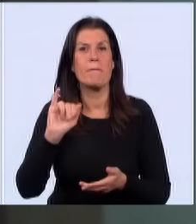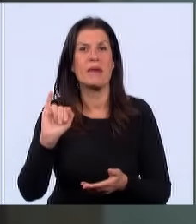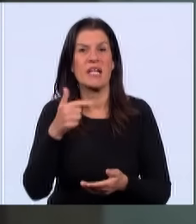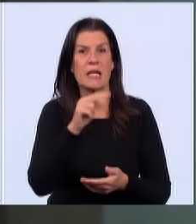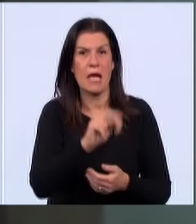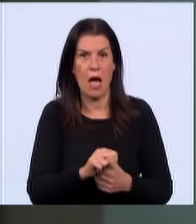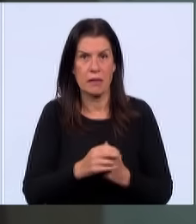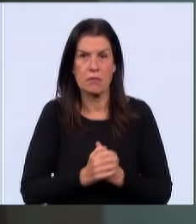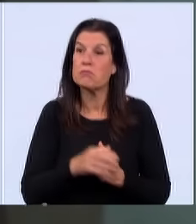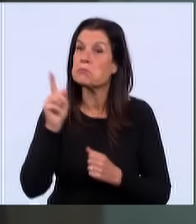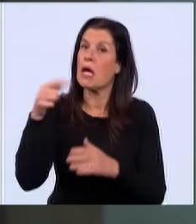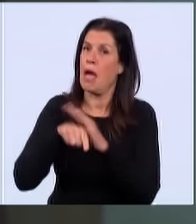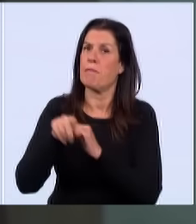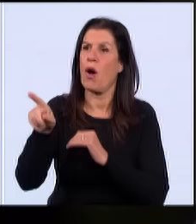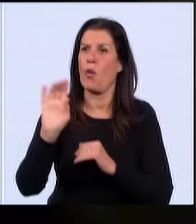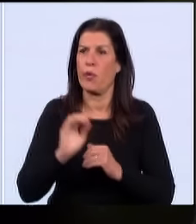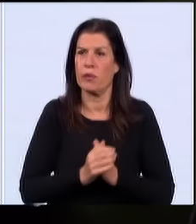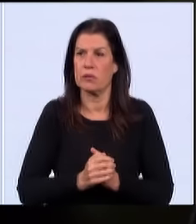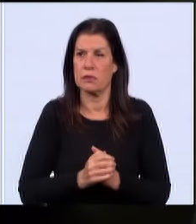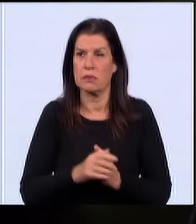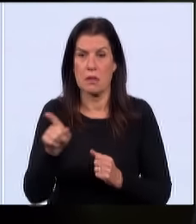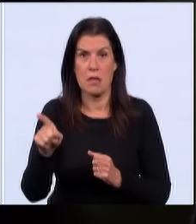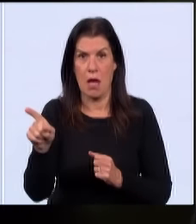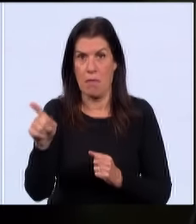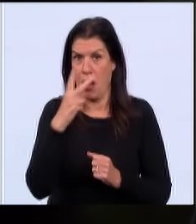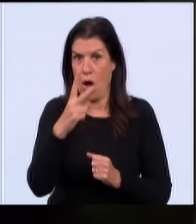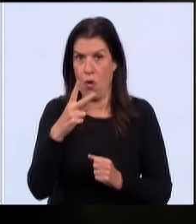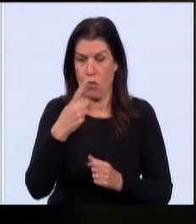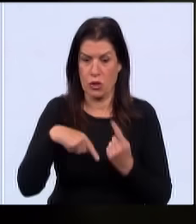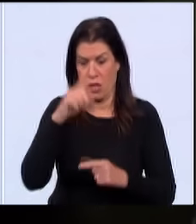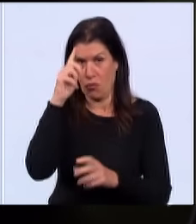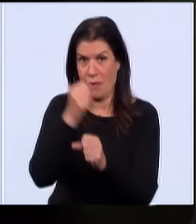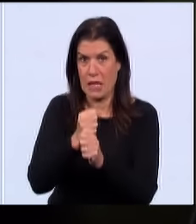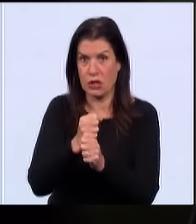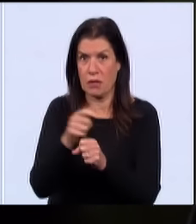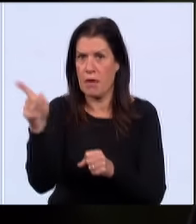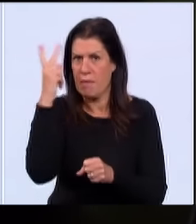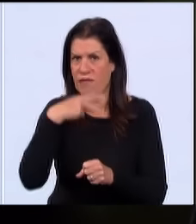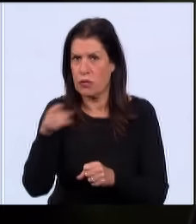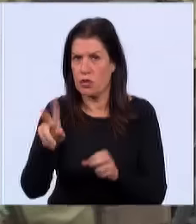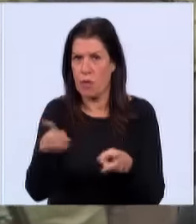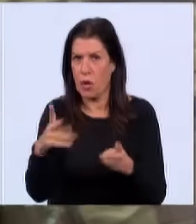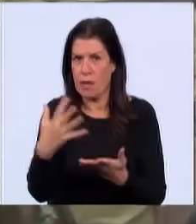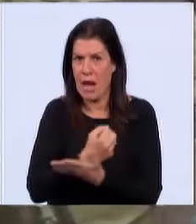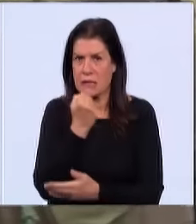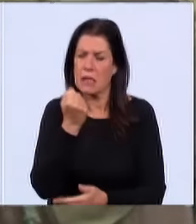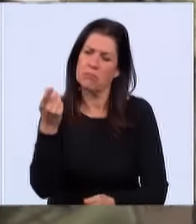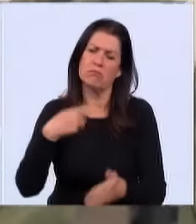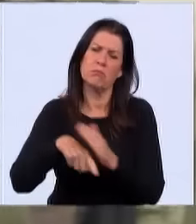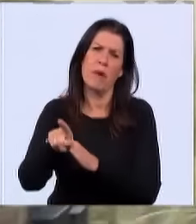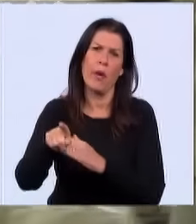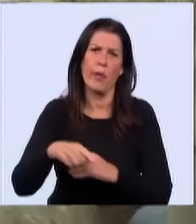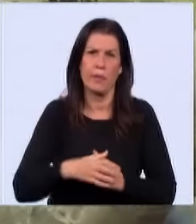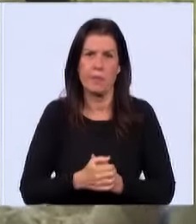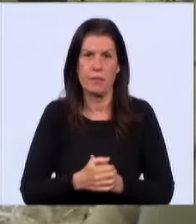ברחו, כי הם ראו שאנחנו מתעקשים איתם. במקום שהבינו שזה לא הולך להם, אז הם פשוט לקחו את הרגליים וברחו. כל הזמן הזה, מפקד